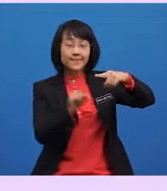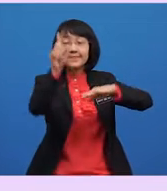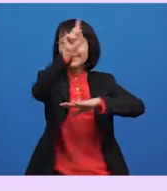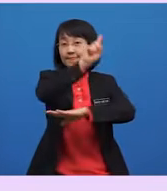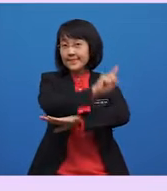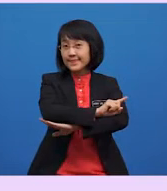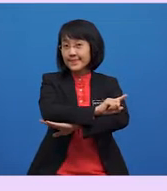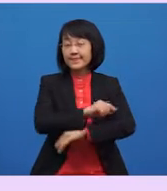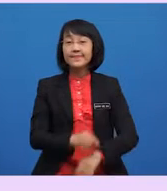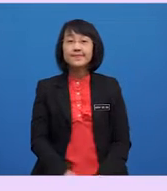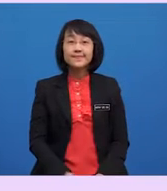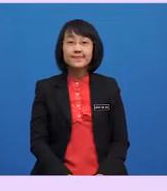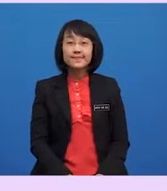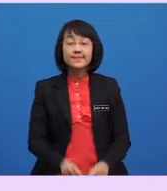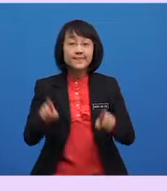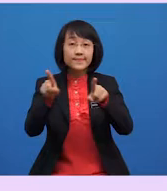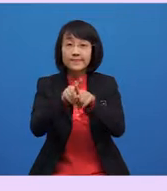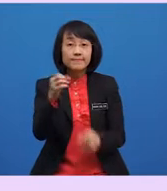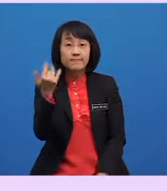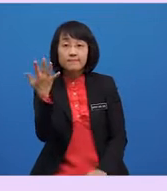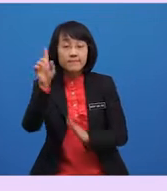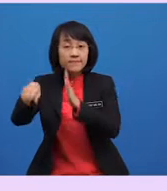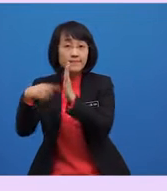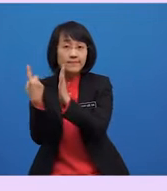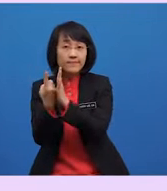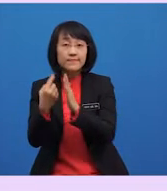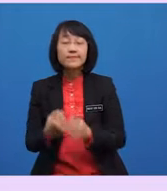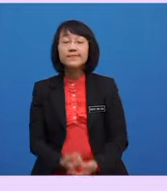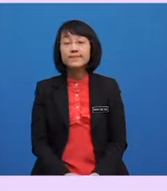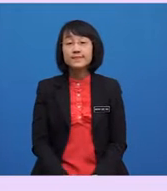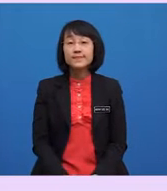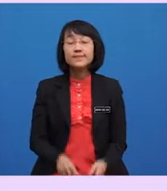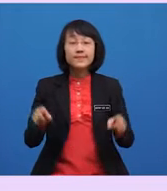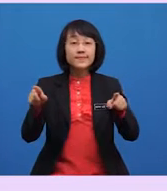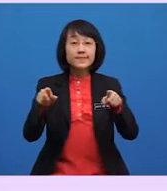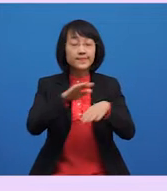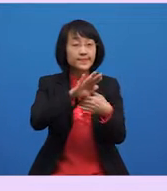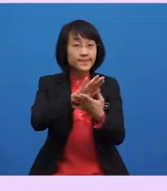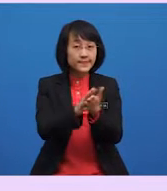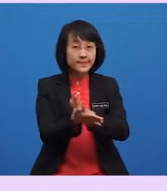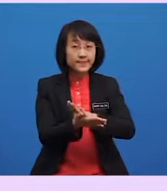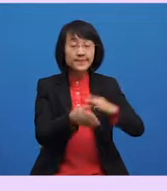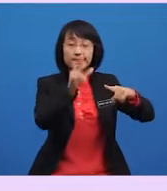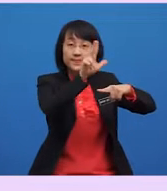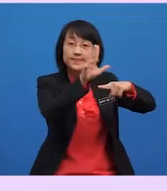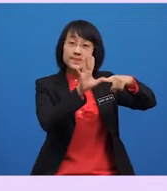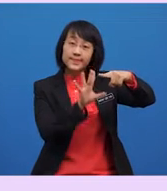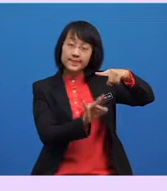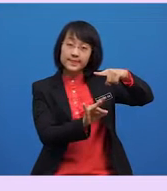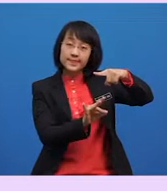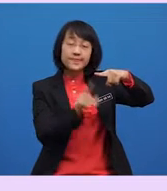3/8 hari sama dengan berapa jam? Jadi, 3/8